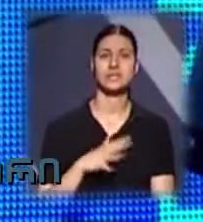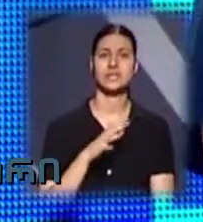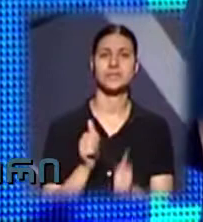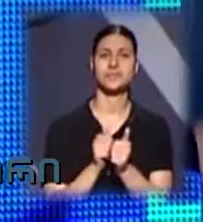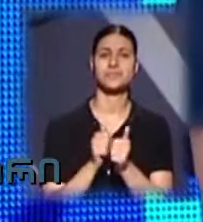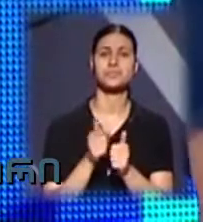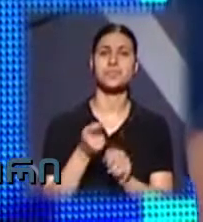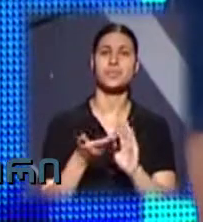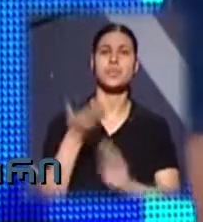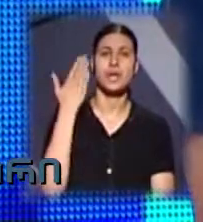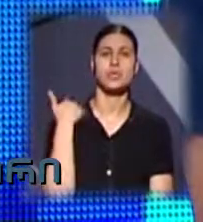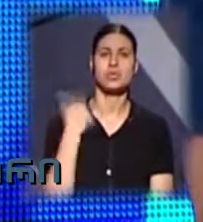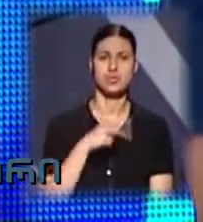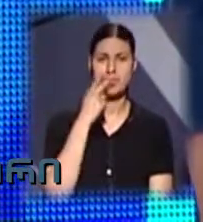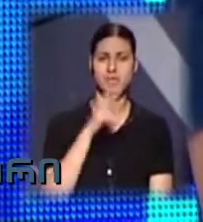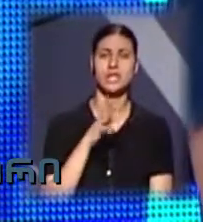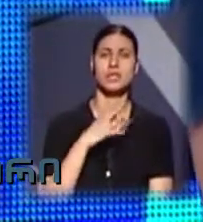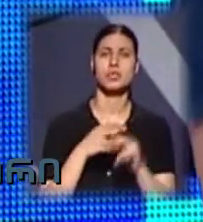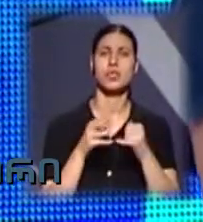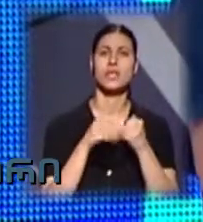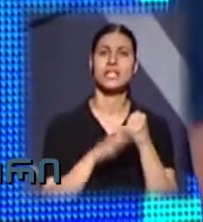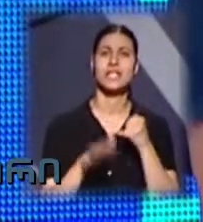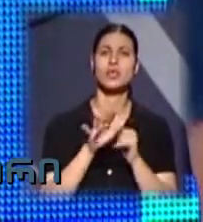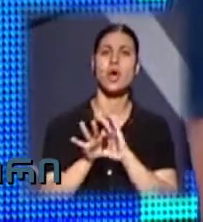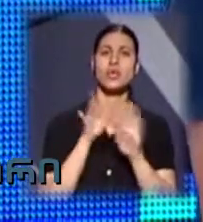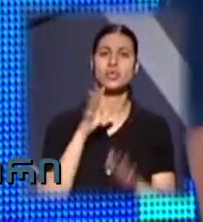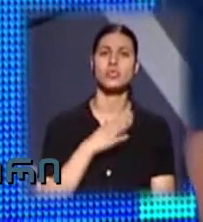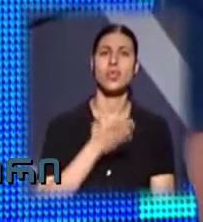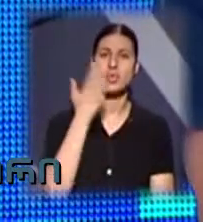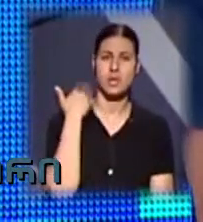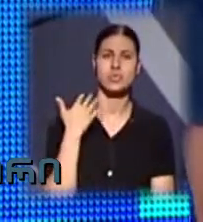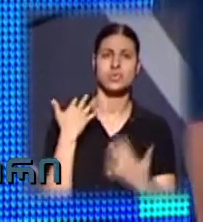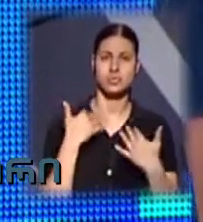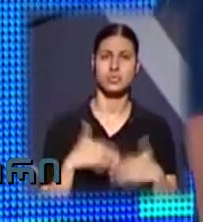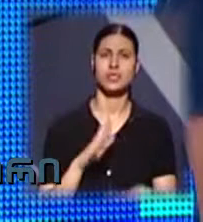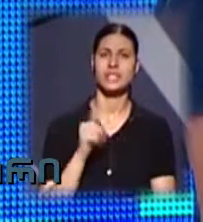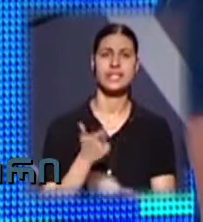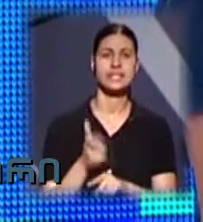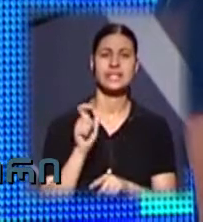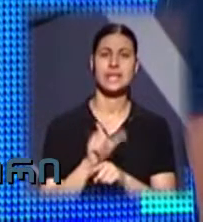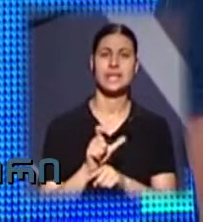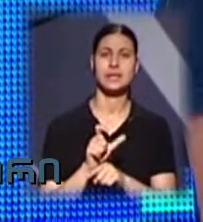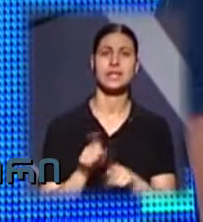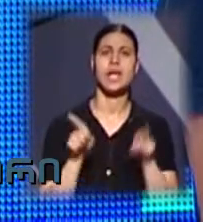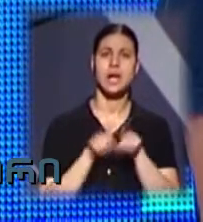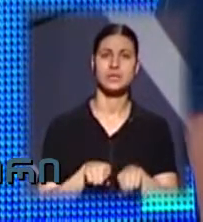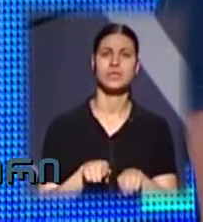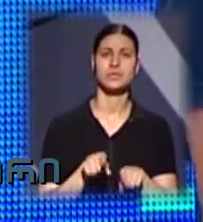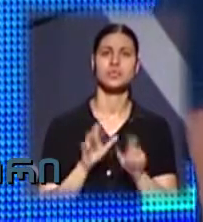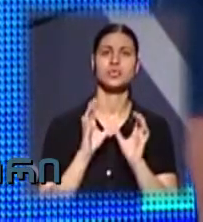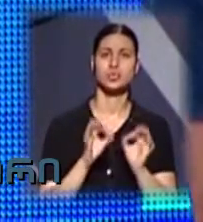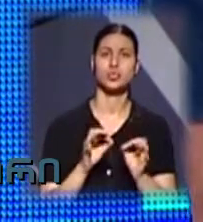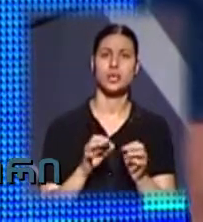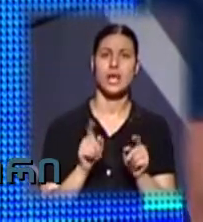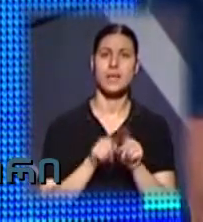ტერიტორია ძალიან დიდი ხანია უკვე ნანახი გვაქვს, ტერიტორია შერჩეული იქ რა დიდი ხნის განმავლობაში და ძალიან ესეთი სკორბოლაზური